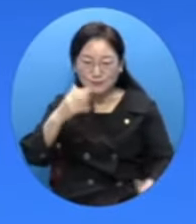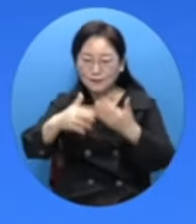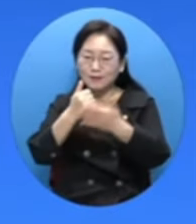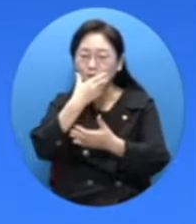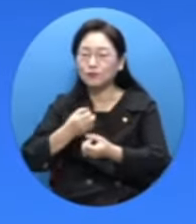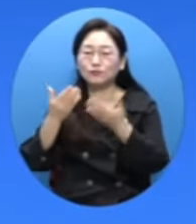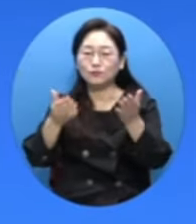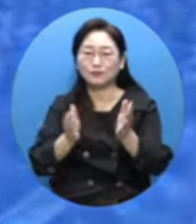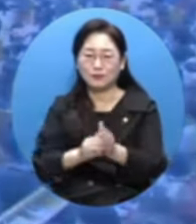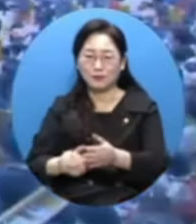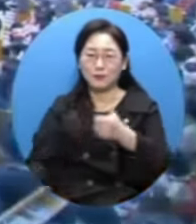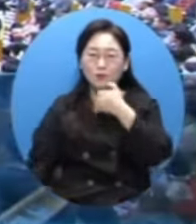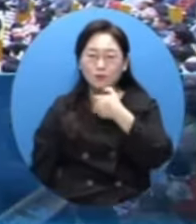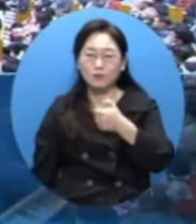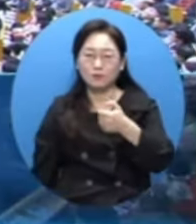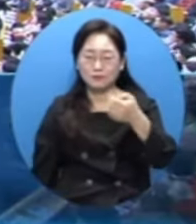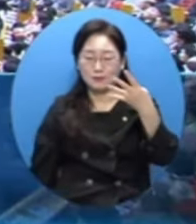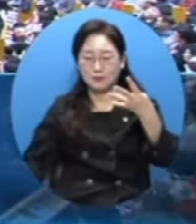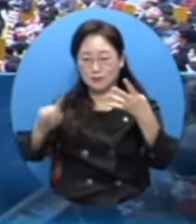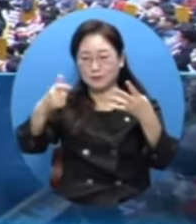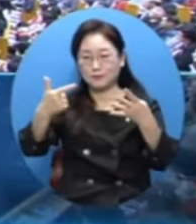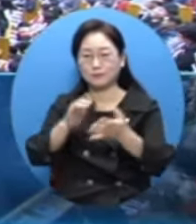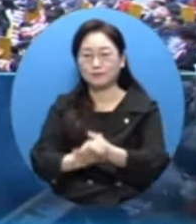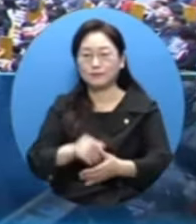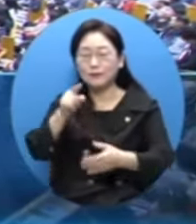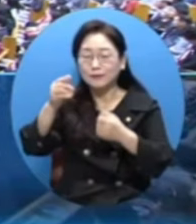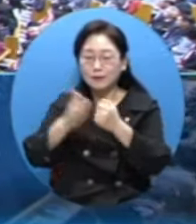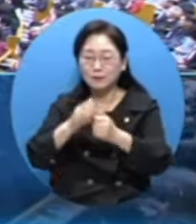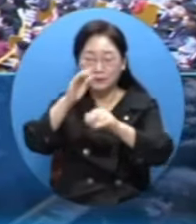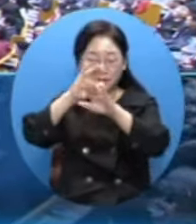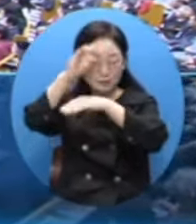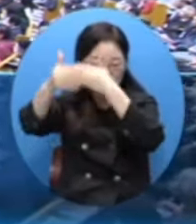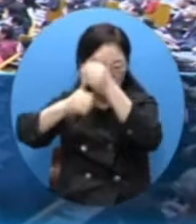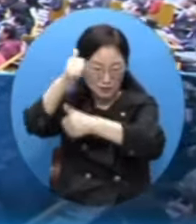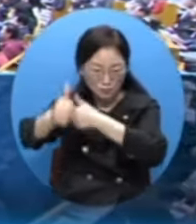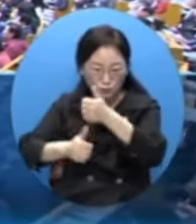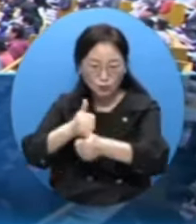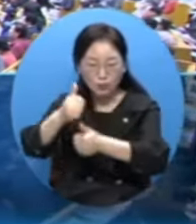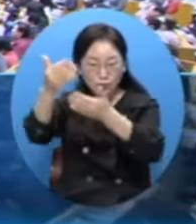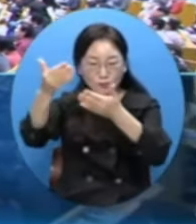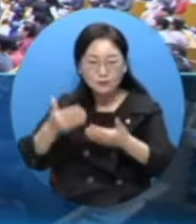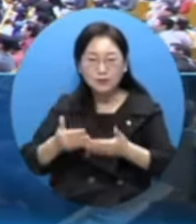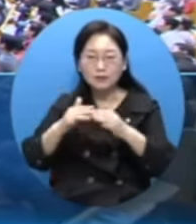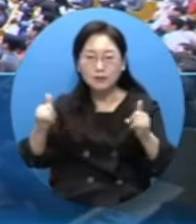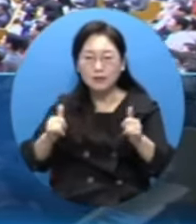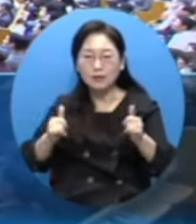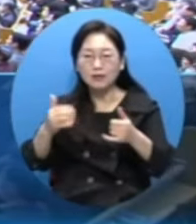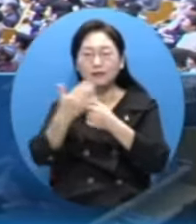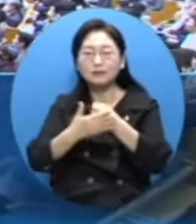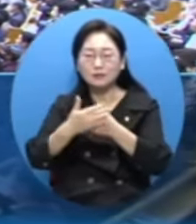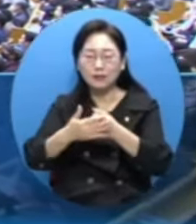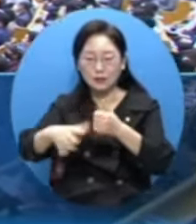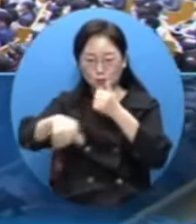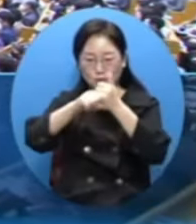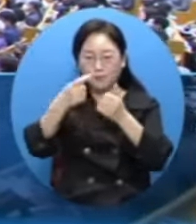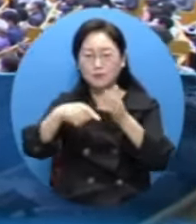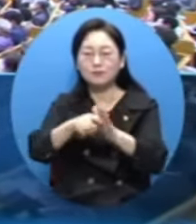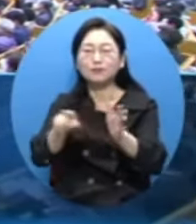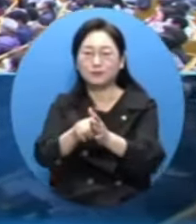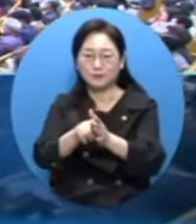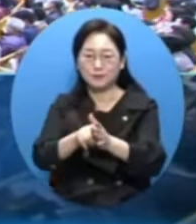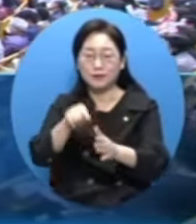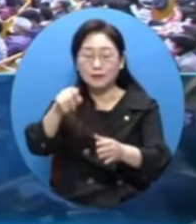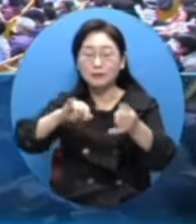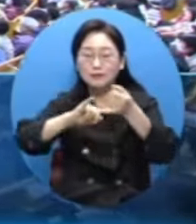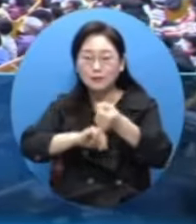주셨습니다. 로마서 4장 16절은 설명합니다. 그러므로 상주가 되는 그것이 은혜에 속하기 위하여 믿음으로 되나니 이는 그